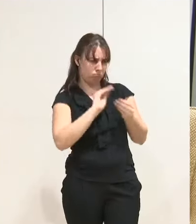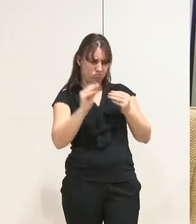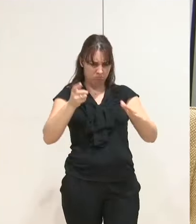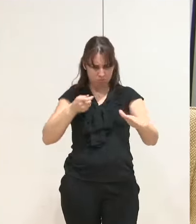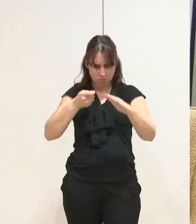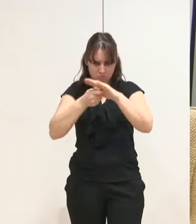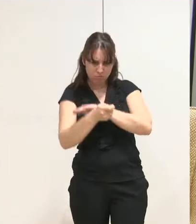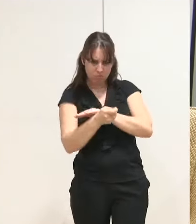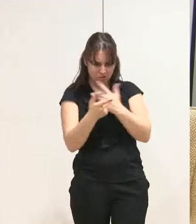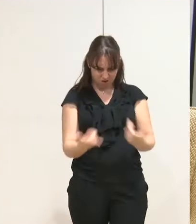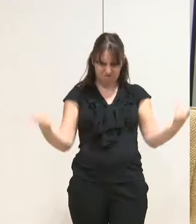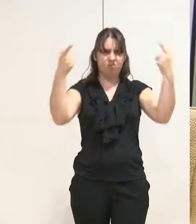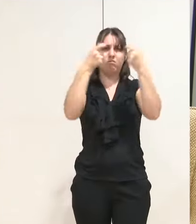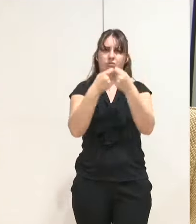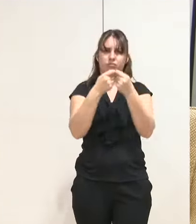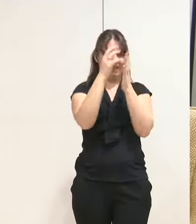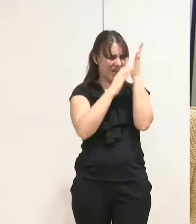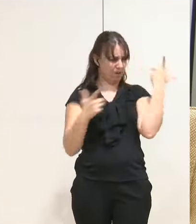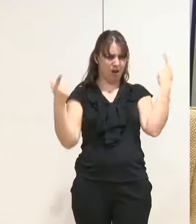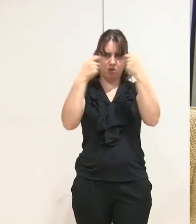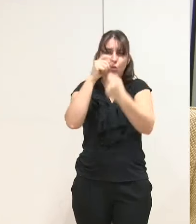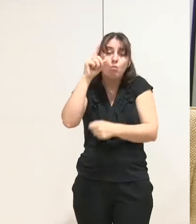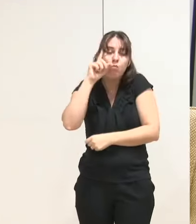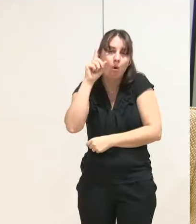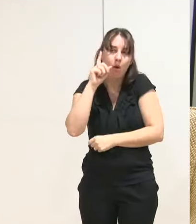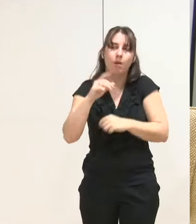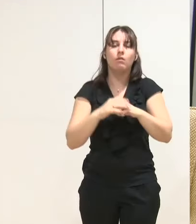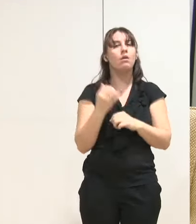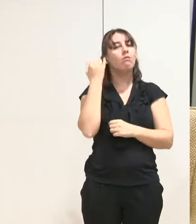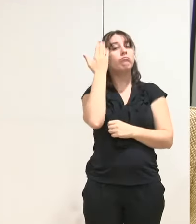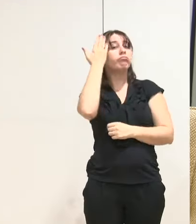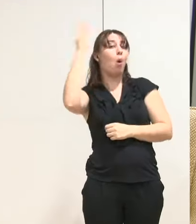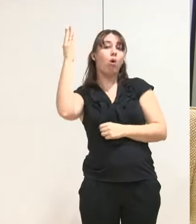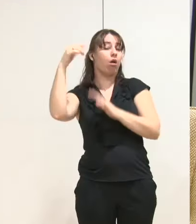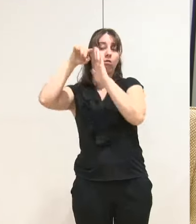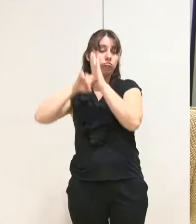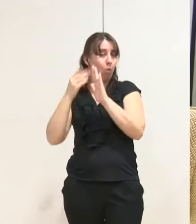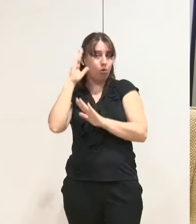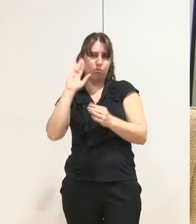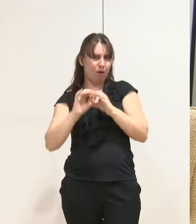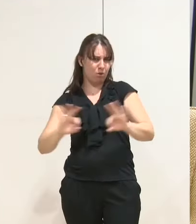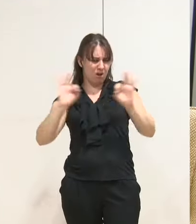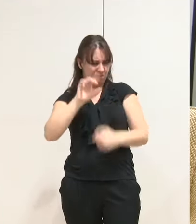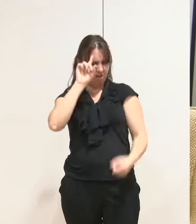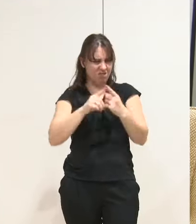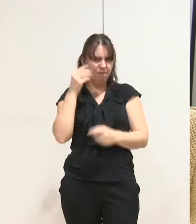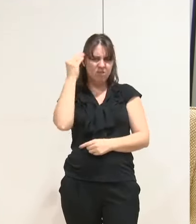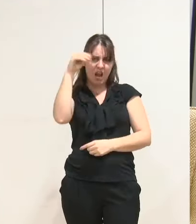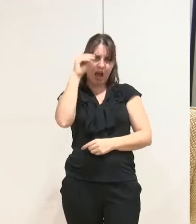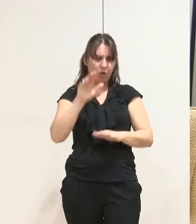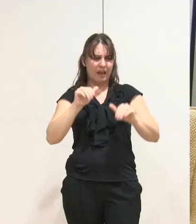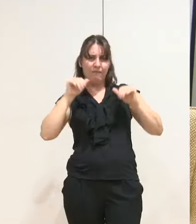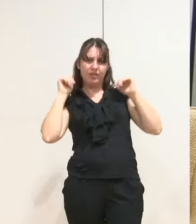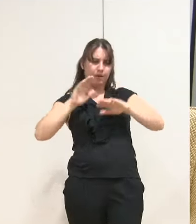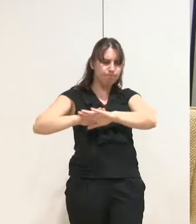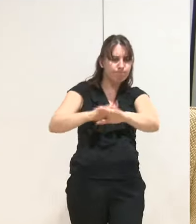dans ce cadre là précisément voilà dans un autre casadre il y aurait pas de problème mais là quel rapport avec la la prévention de la délinquence et